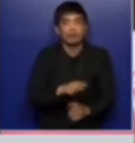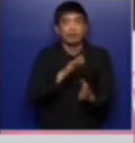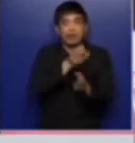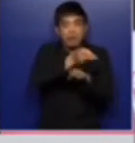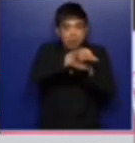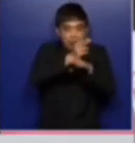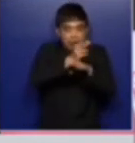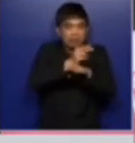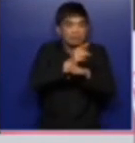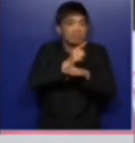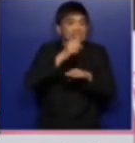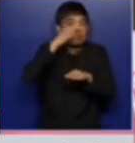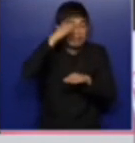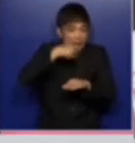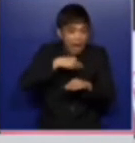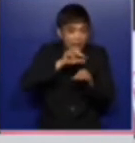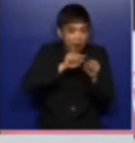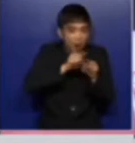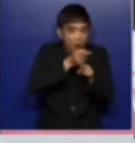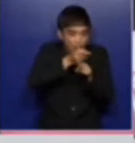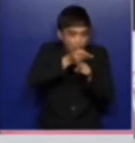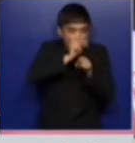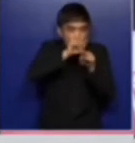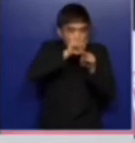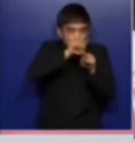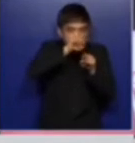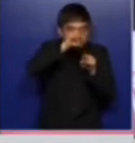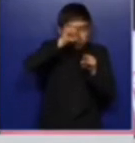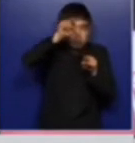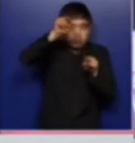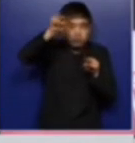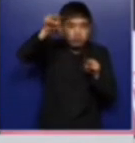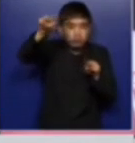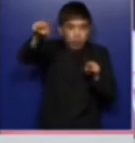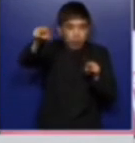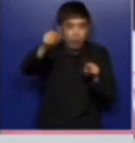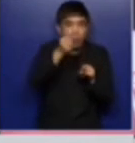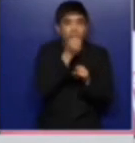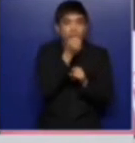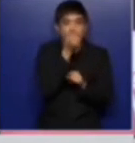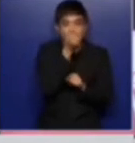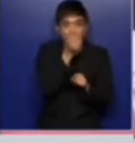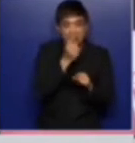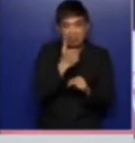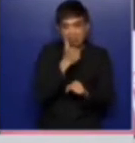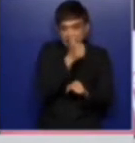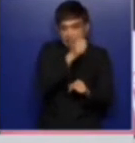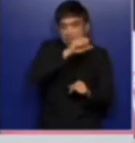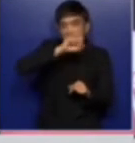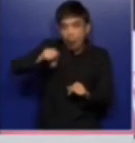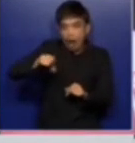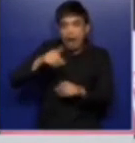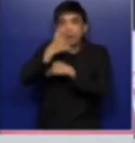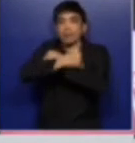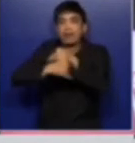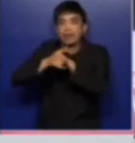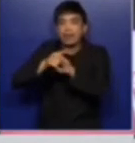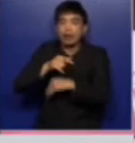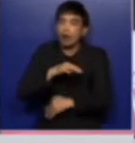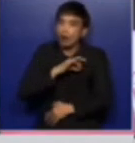งได้ไกลกว่าปืนใหญ่ที่สั่งซื้อจากต่างประเทศพวกเราได้ฟังก็ดีใจ